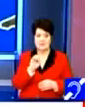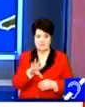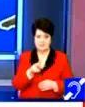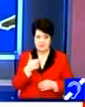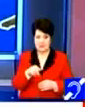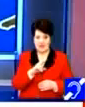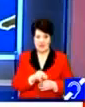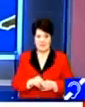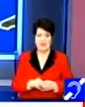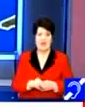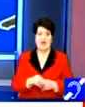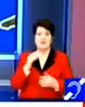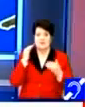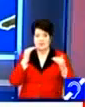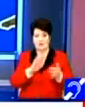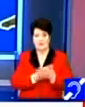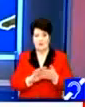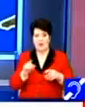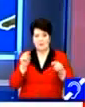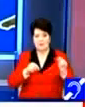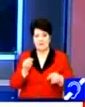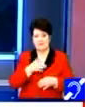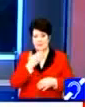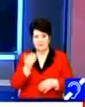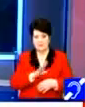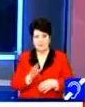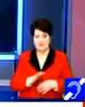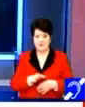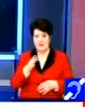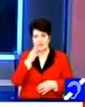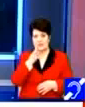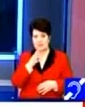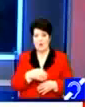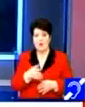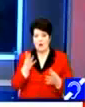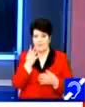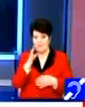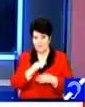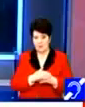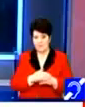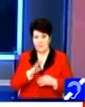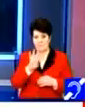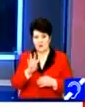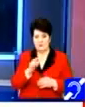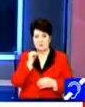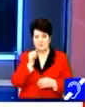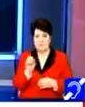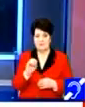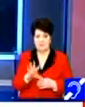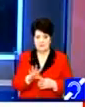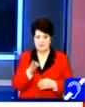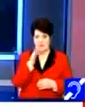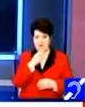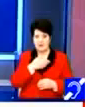15 grade. Cerul va fi variabil, iar precipitațiile vor lipsi. La Chișinău vor fi 4 grade la noapte și 15 grade mâine la prânz.